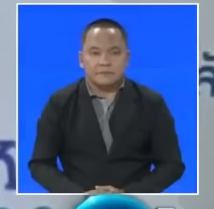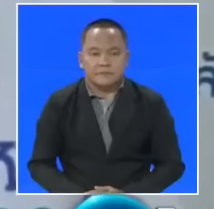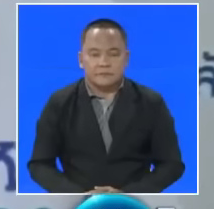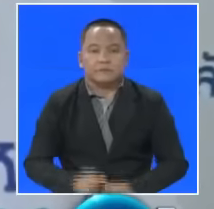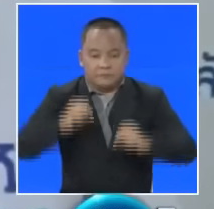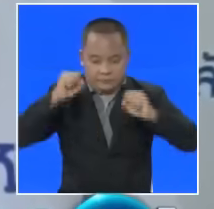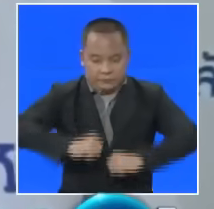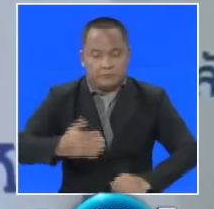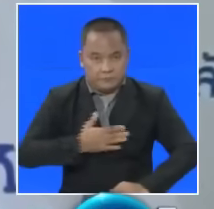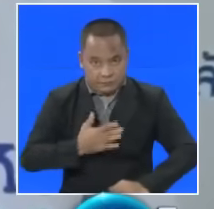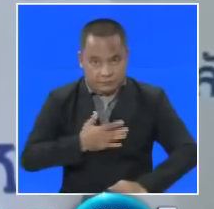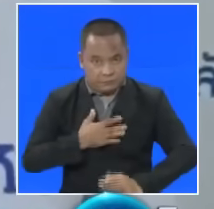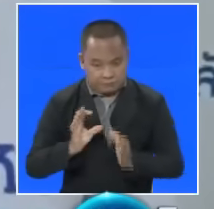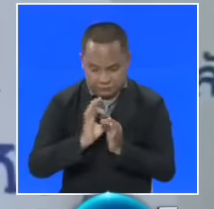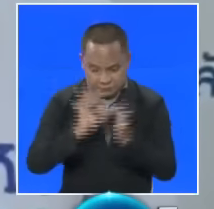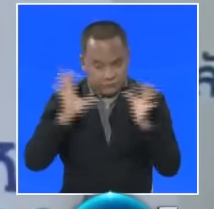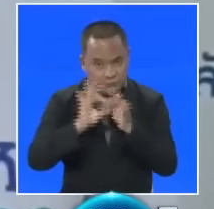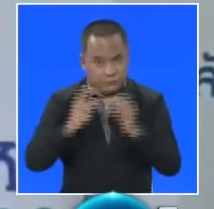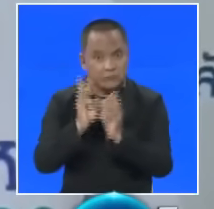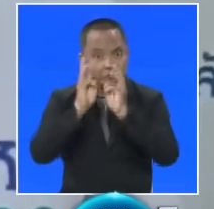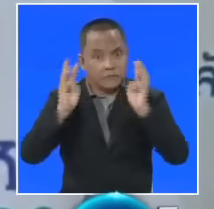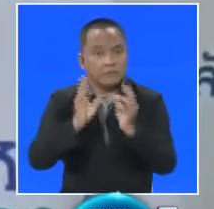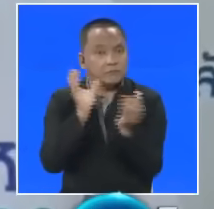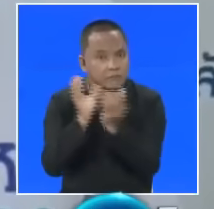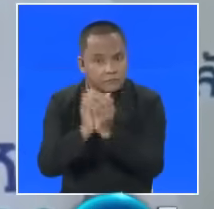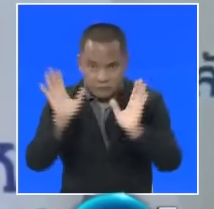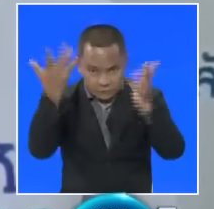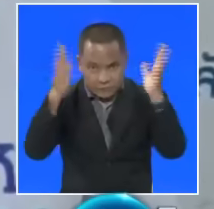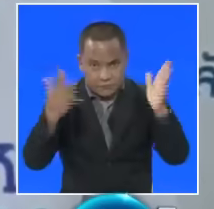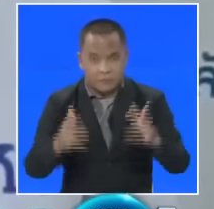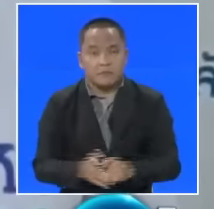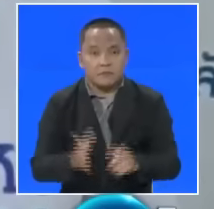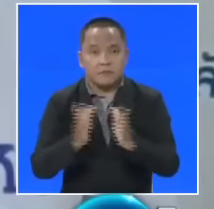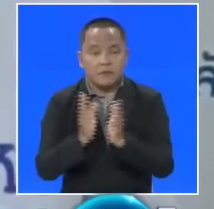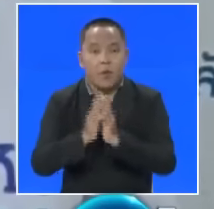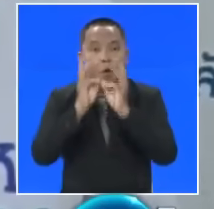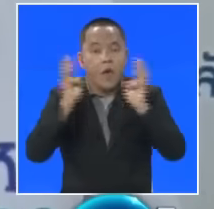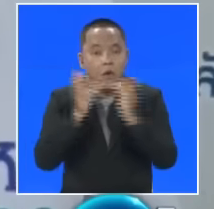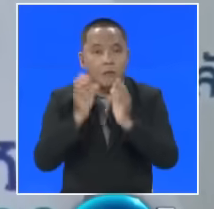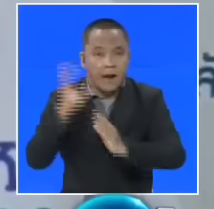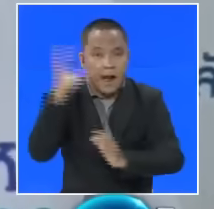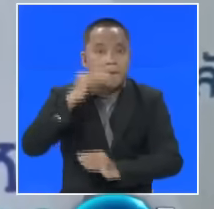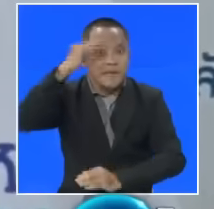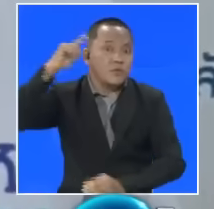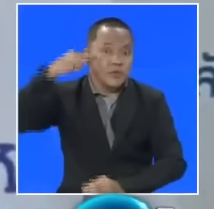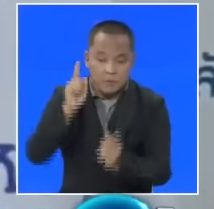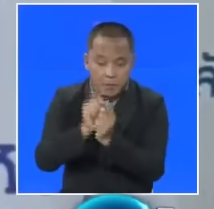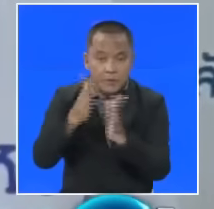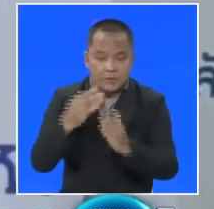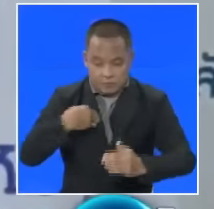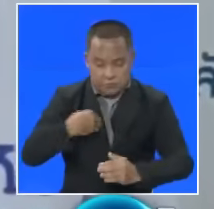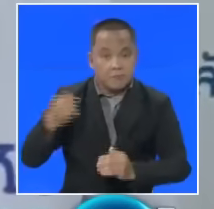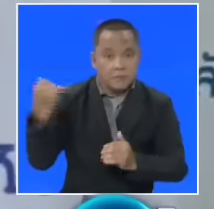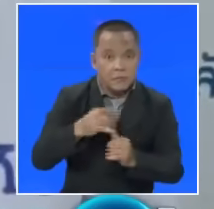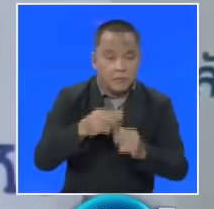ยืนยันนะคะว่าตัวเขาเนี่ยไม่เกี่ยวข้องกับเว็บพนันออนไลน์ใดๆเลยค่ะกลุ่มเว็บพนันเนี่ยตามหาพี่สาวไม่เจอก็เลยมาลงกับต